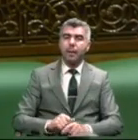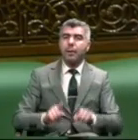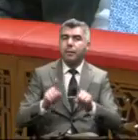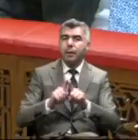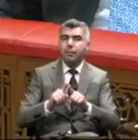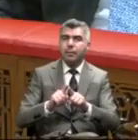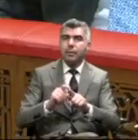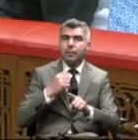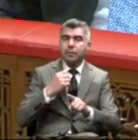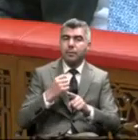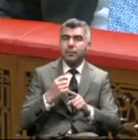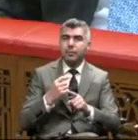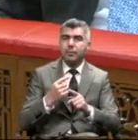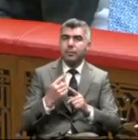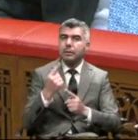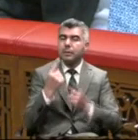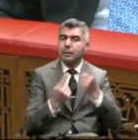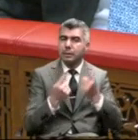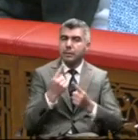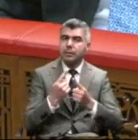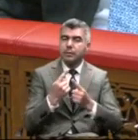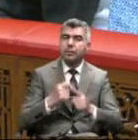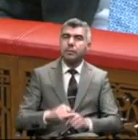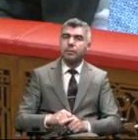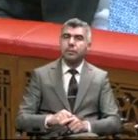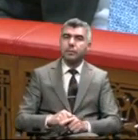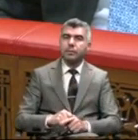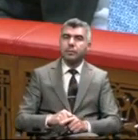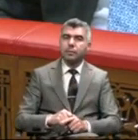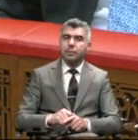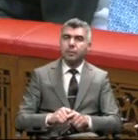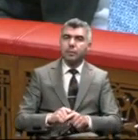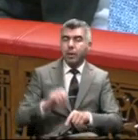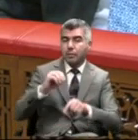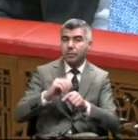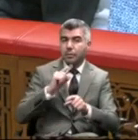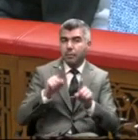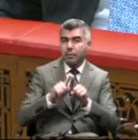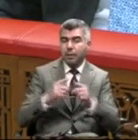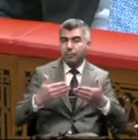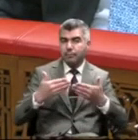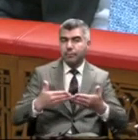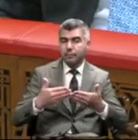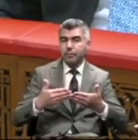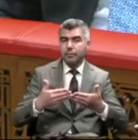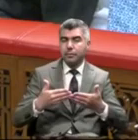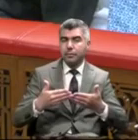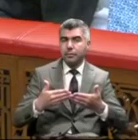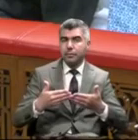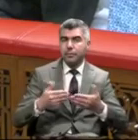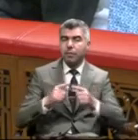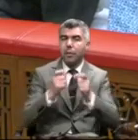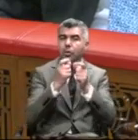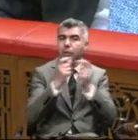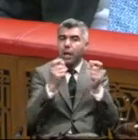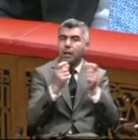مساله ديال هاد على هذا المساله اللي كتعرض لها المقاولات